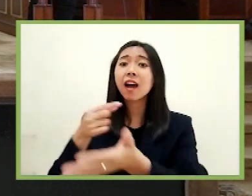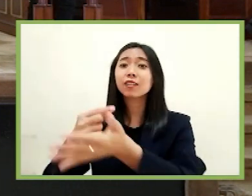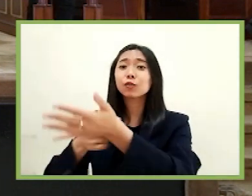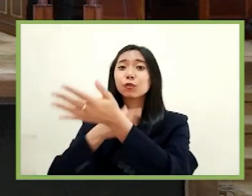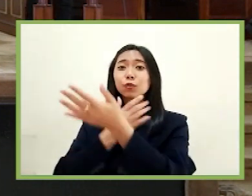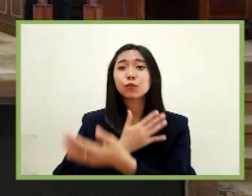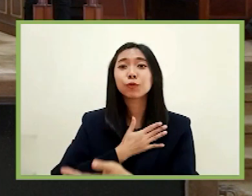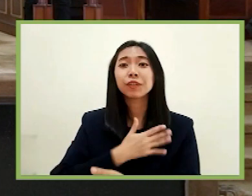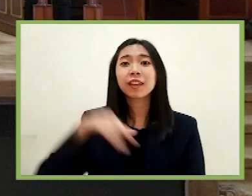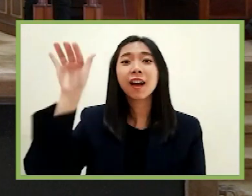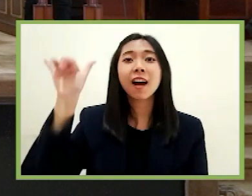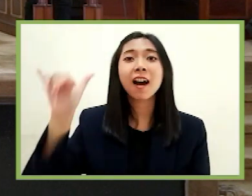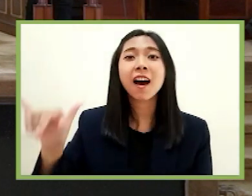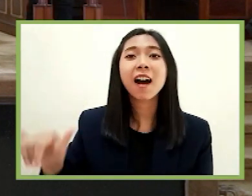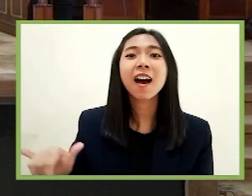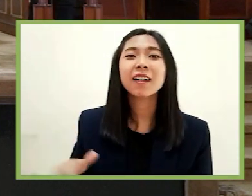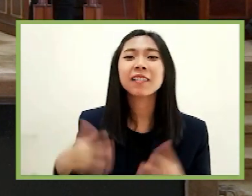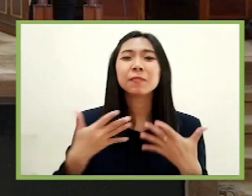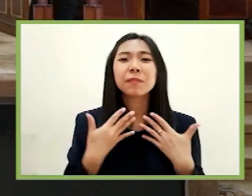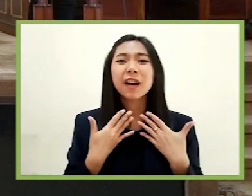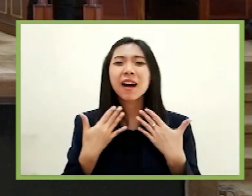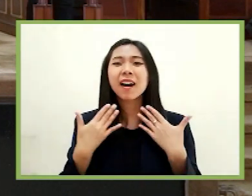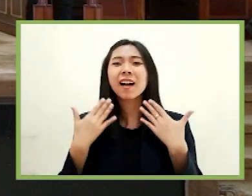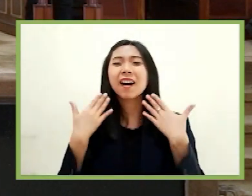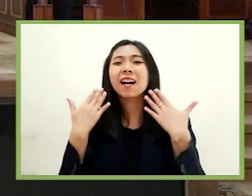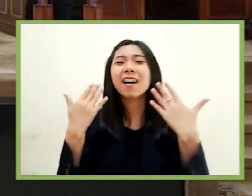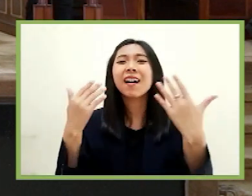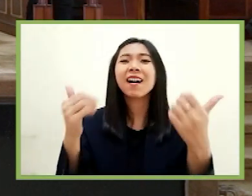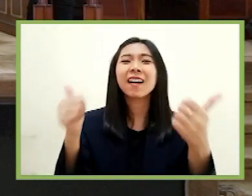gembalaku yang baik